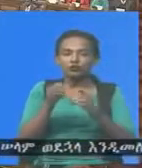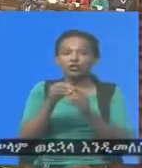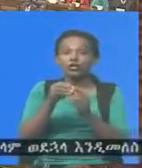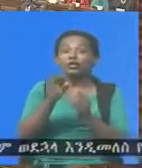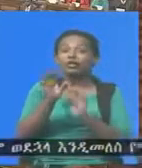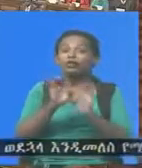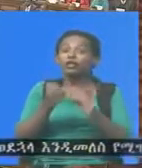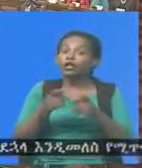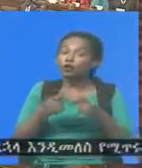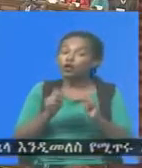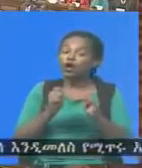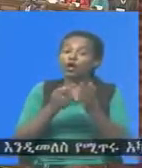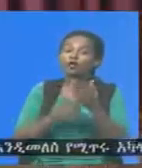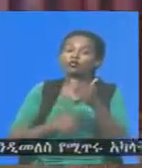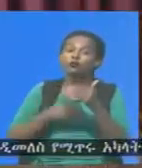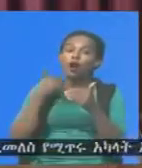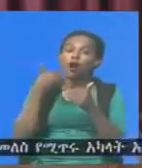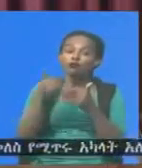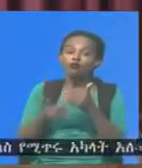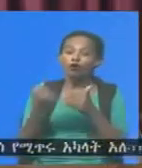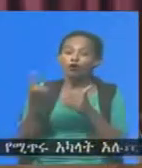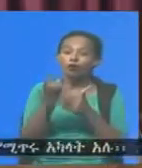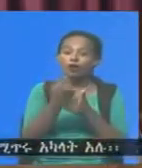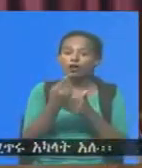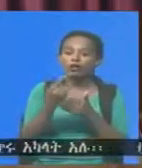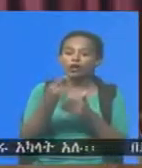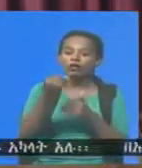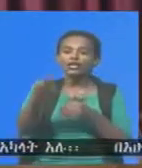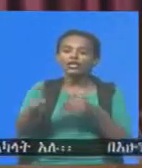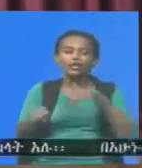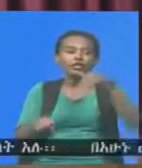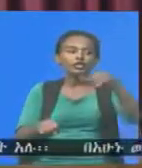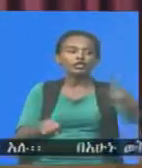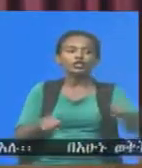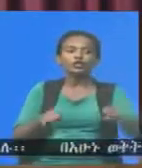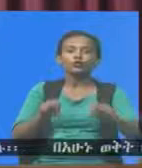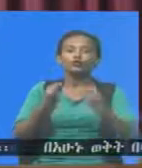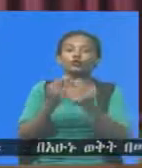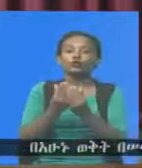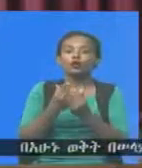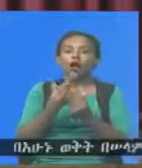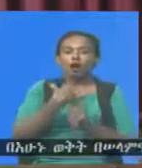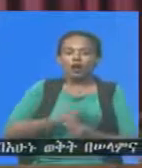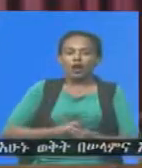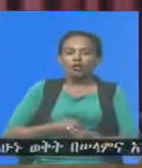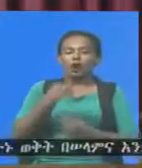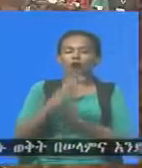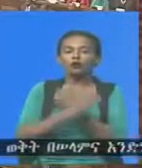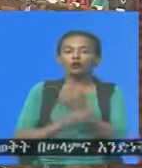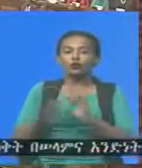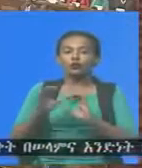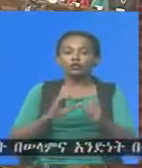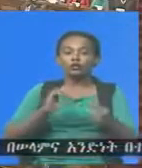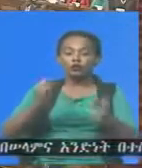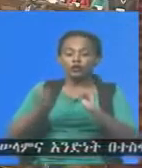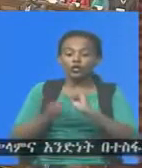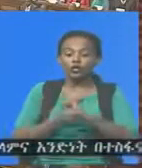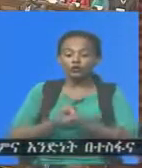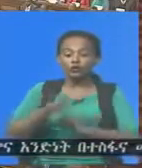ከዚያም አልፎ በአንዳንድ የገዢ ቡድን አባላት በአገሪቱ እየተካሄደ ያሉ የለውጥ